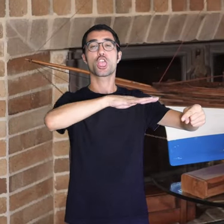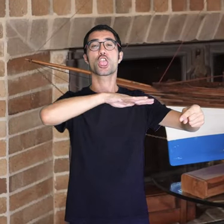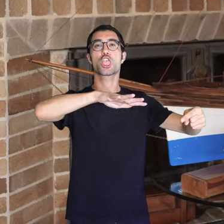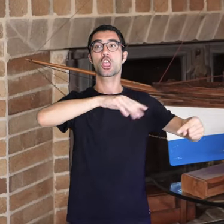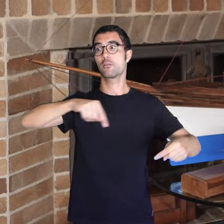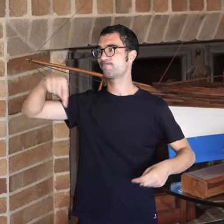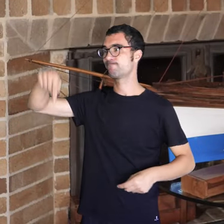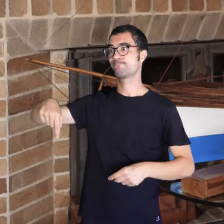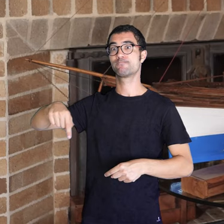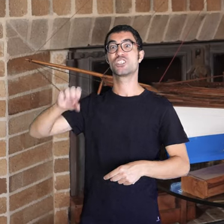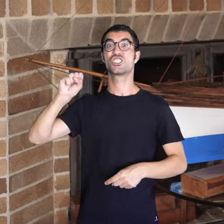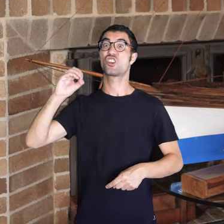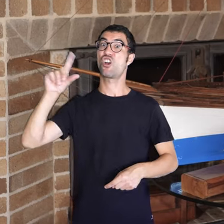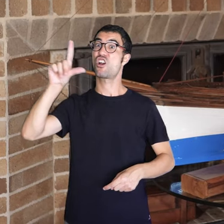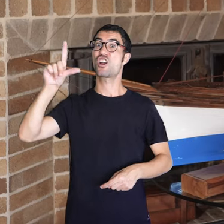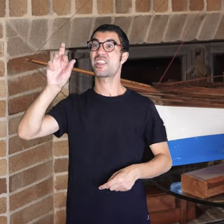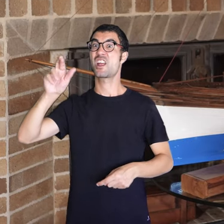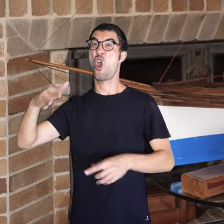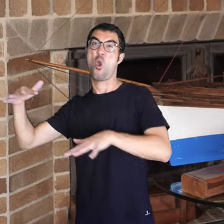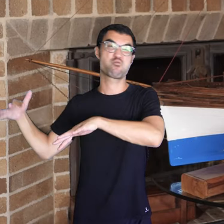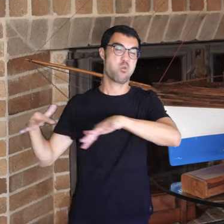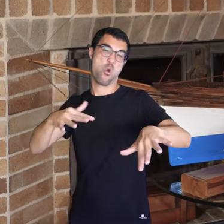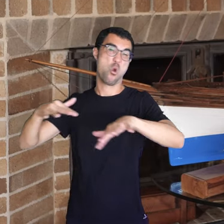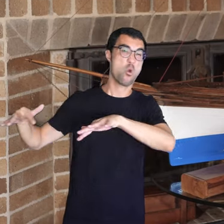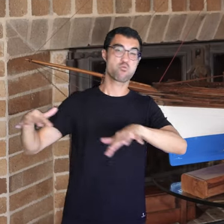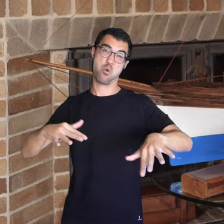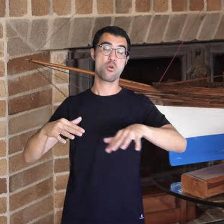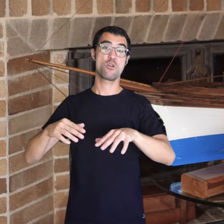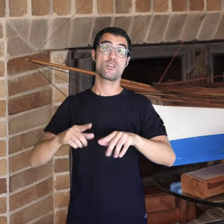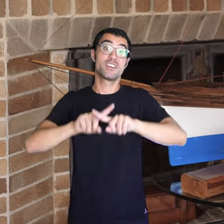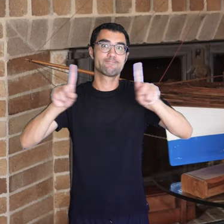pogués enfrontar si un dia se trobaven amb un pot de mal temps.